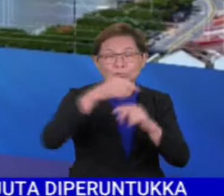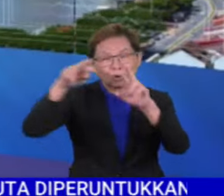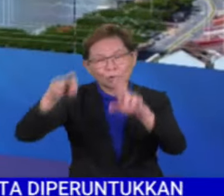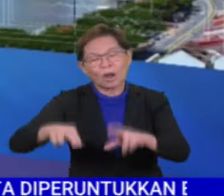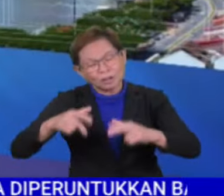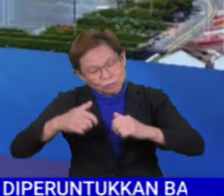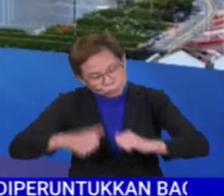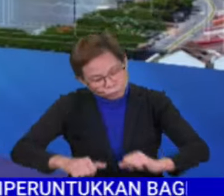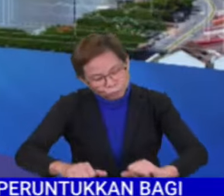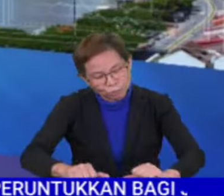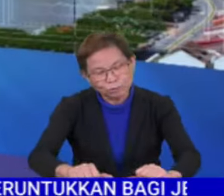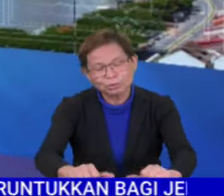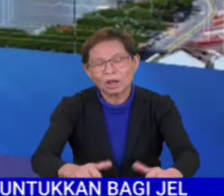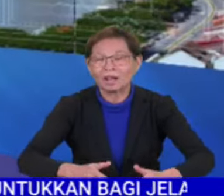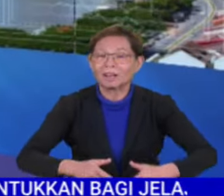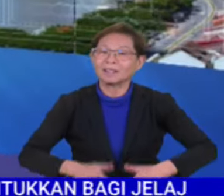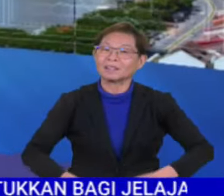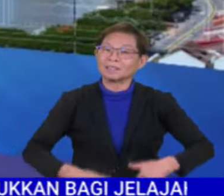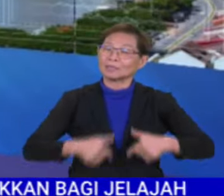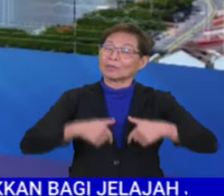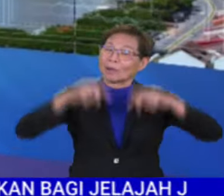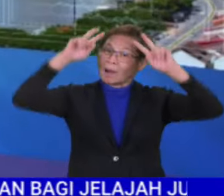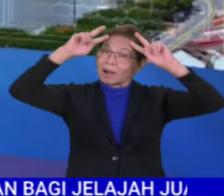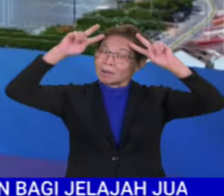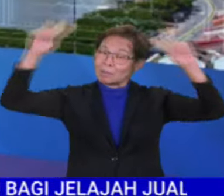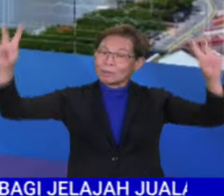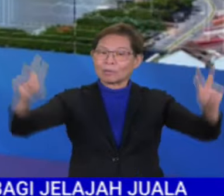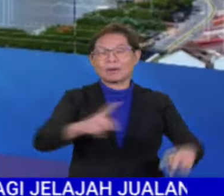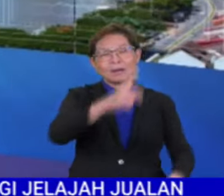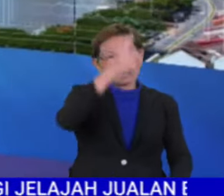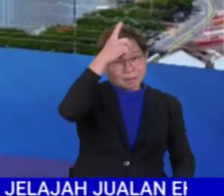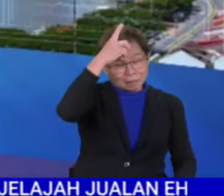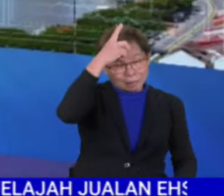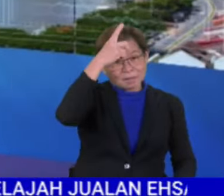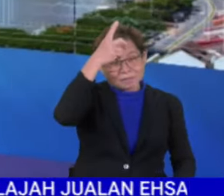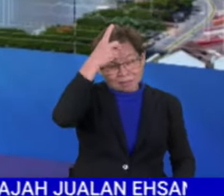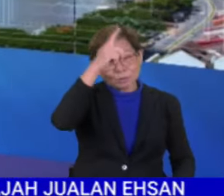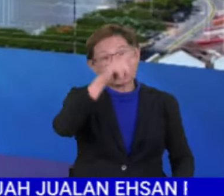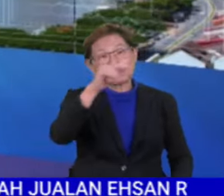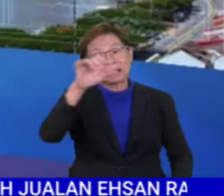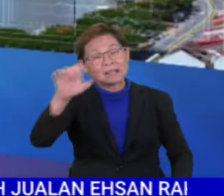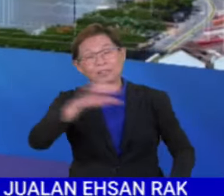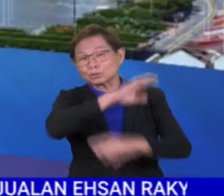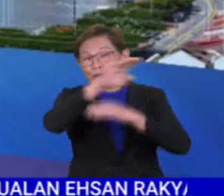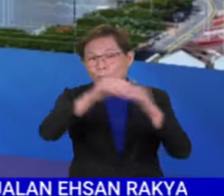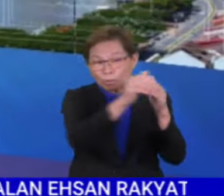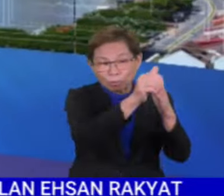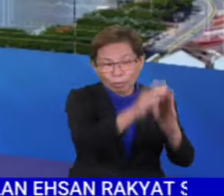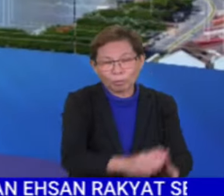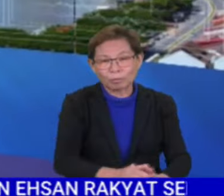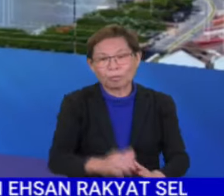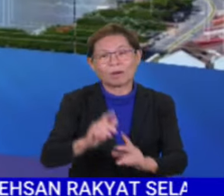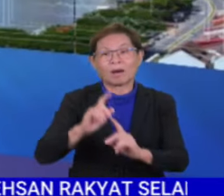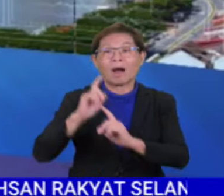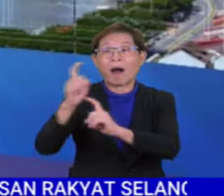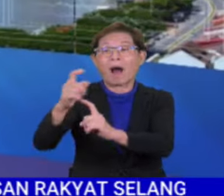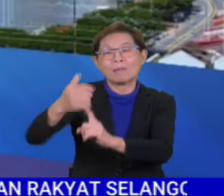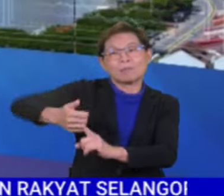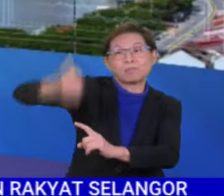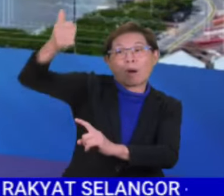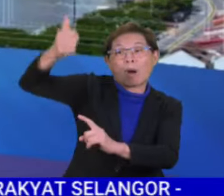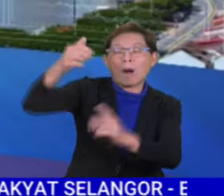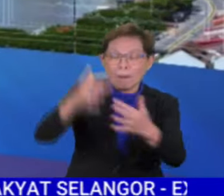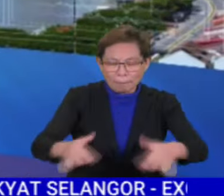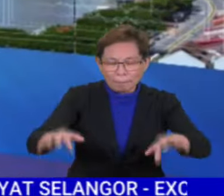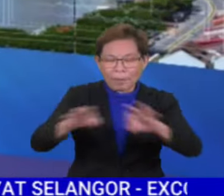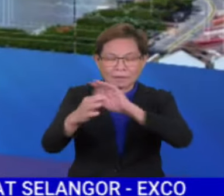hidup aman dan damai. Menteri Pengangkutan Sarawak Datuk Seri Lee Kim Shin berharap semua pemimpin akan memberi keutamaan kepada kepentingan negara